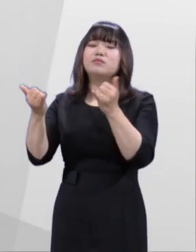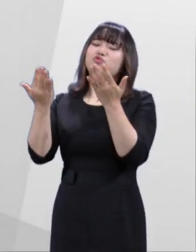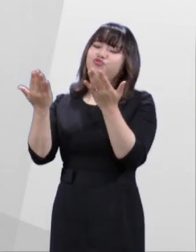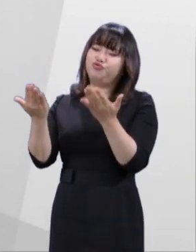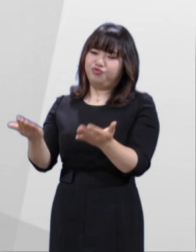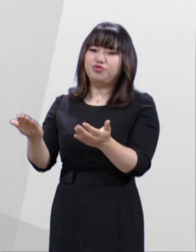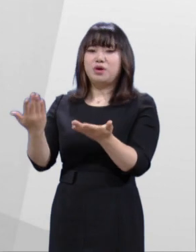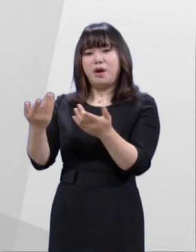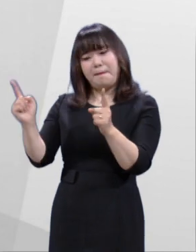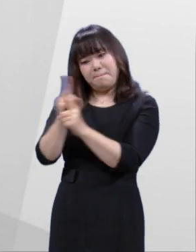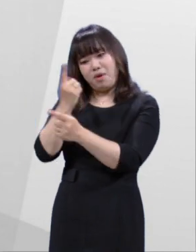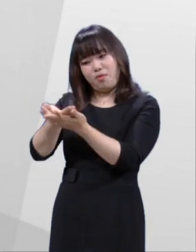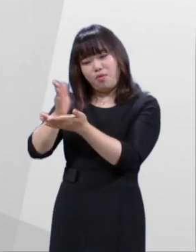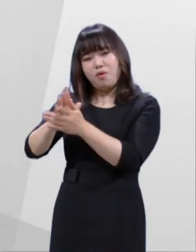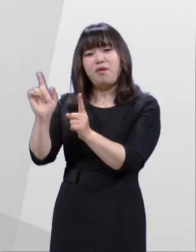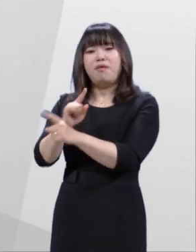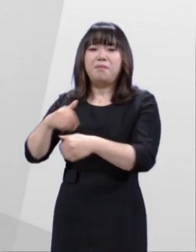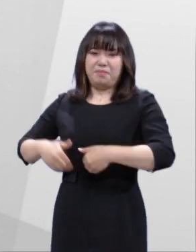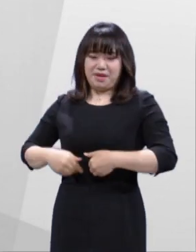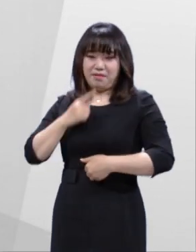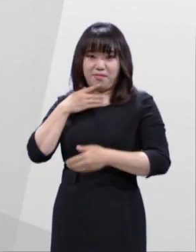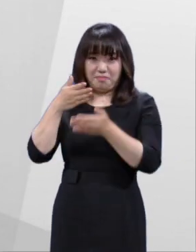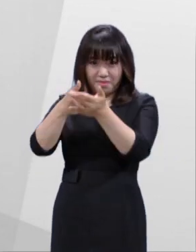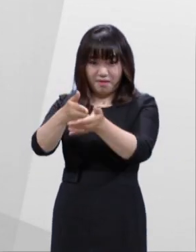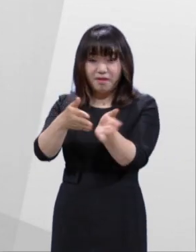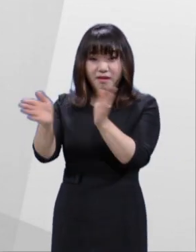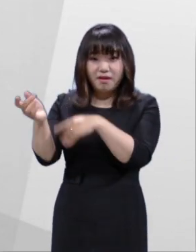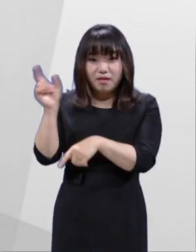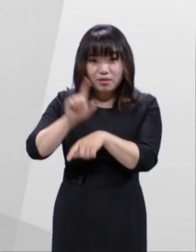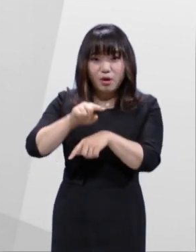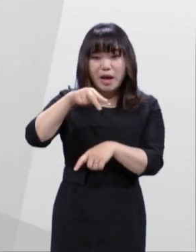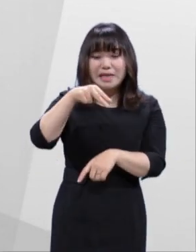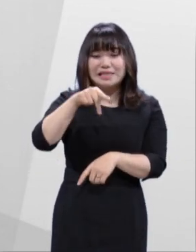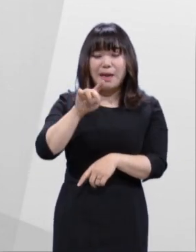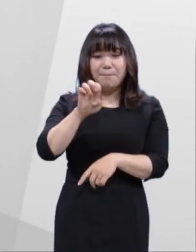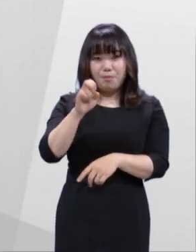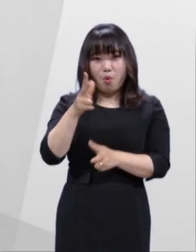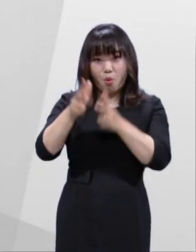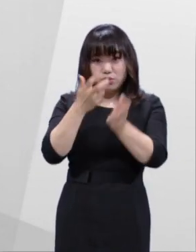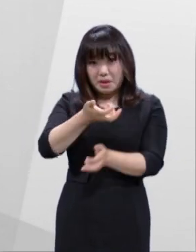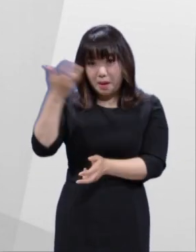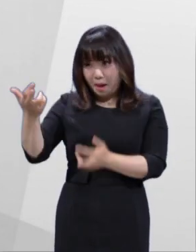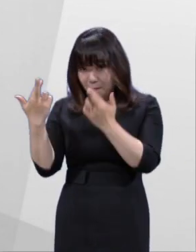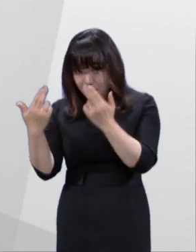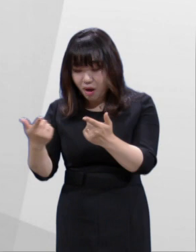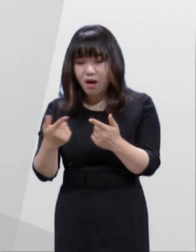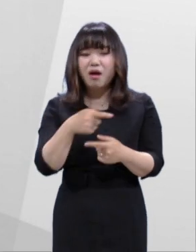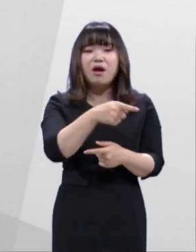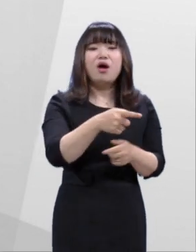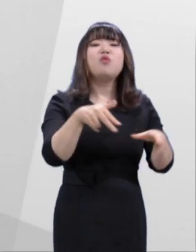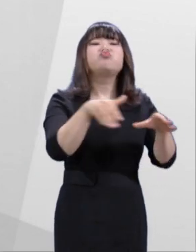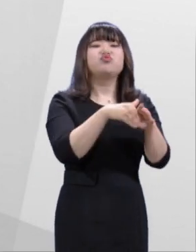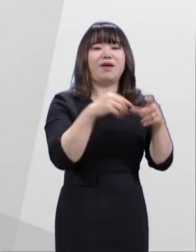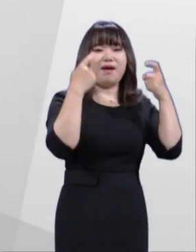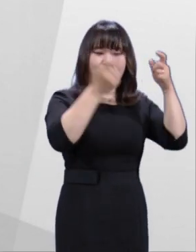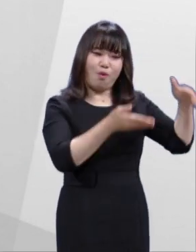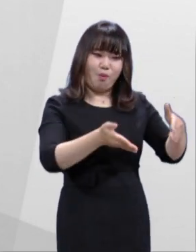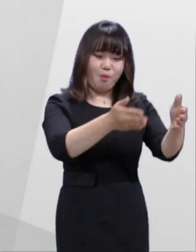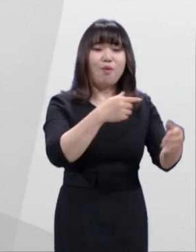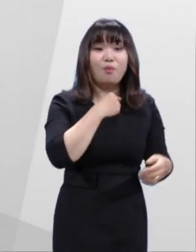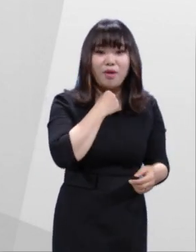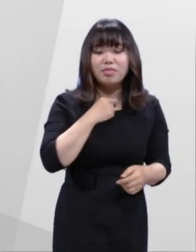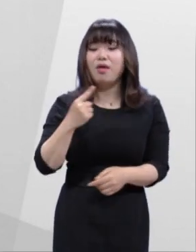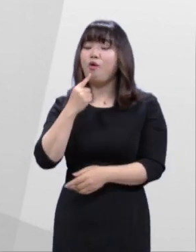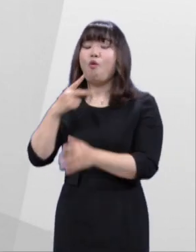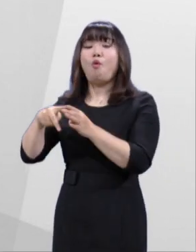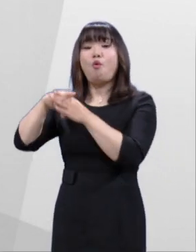강조했고, 성동구 삼표 레미콘 부지 활용에 있어서도 송 후보는 문화 관광타운 조성을, 오